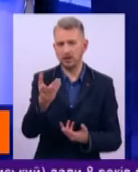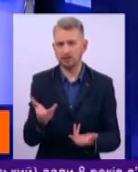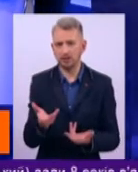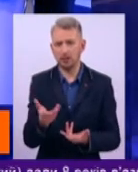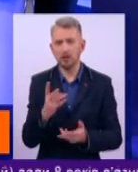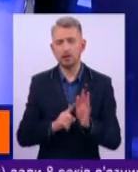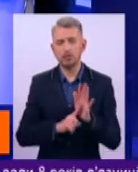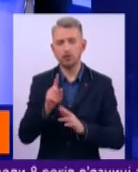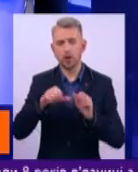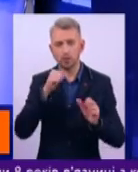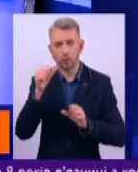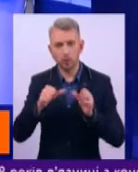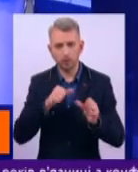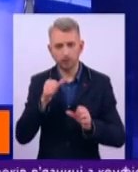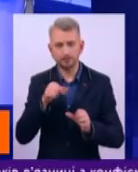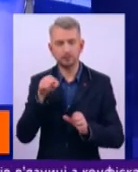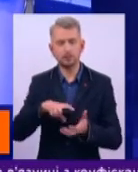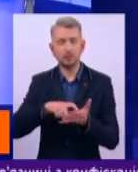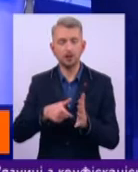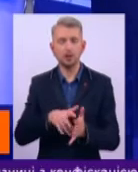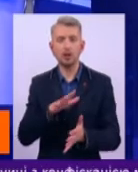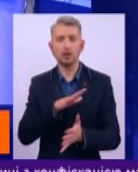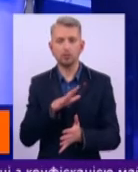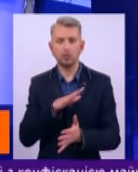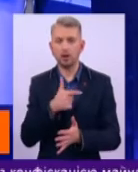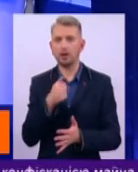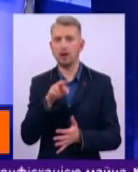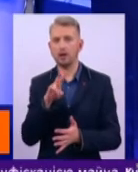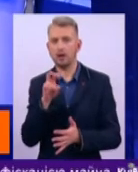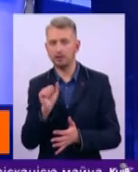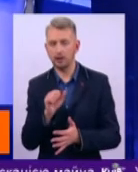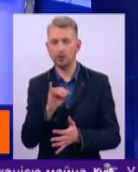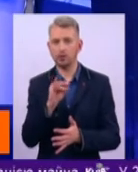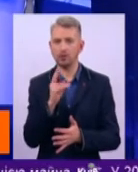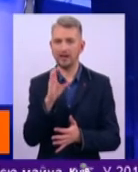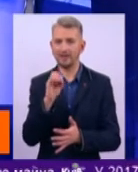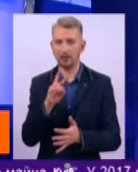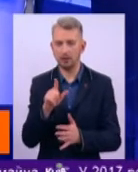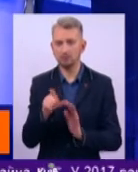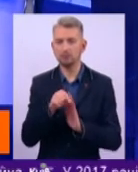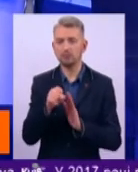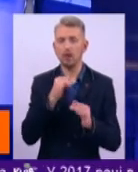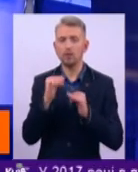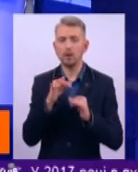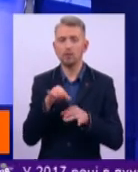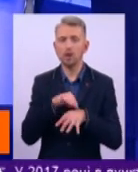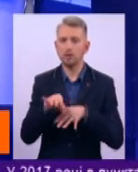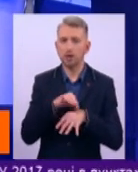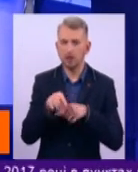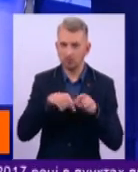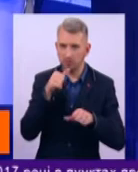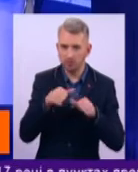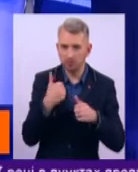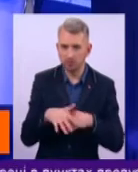на початку року в цій студії була Гайна Юксель, з нею говорили і про ті репресії, які вже цьогоріч відбувалися,